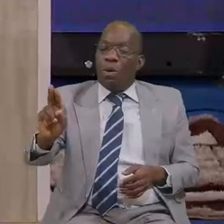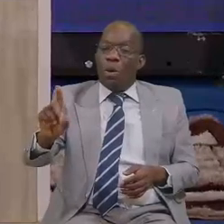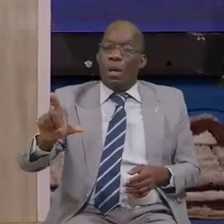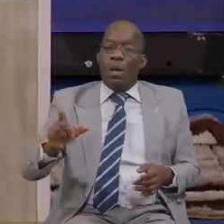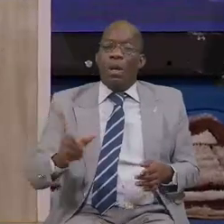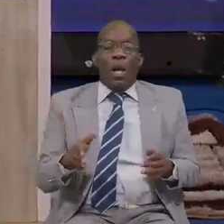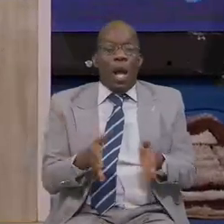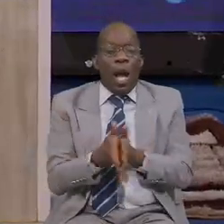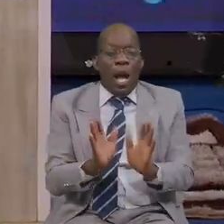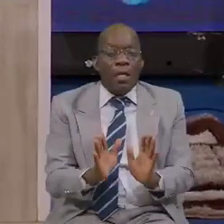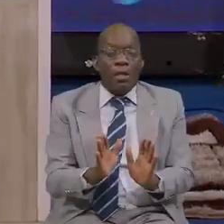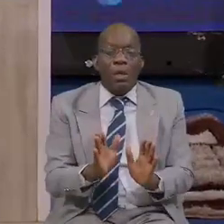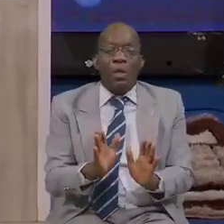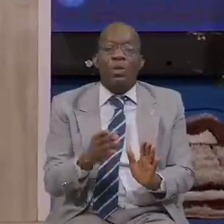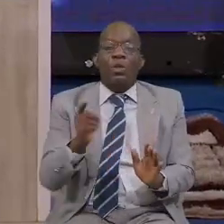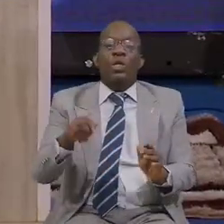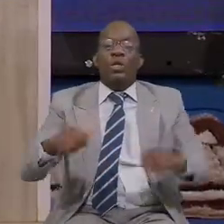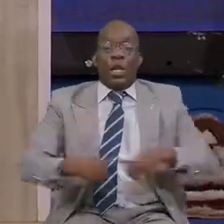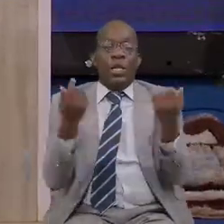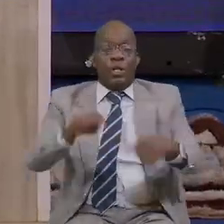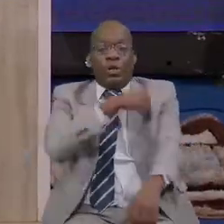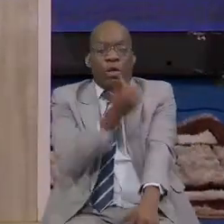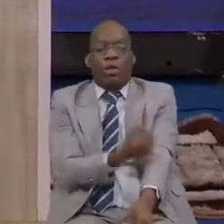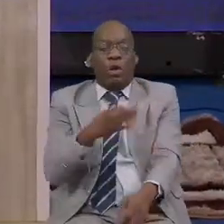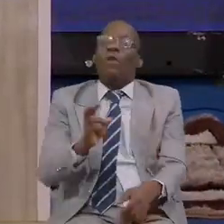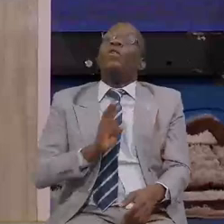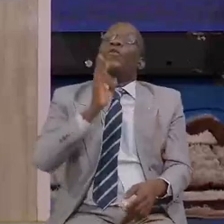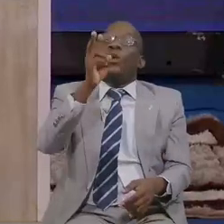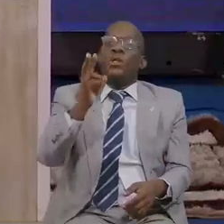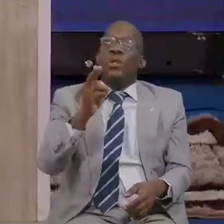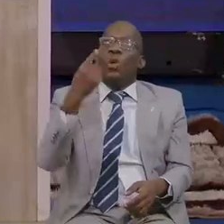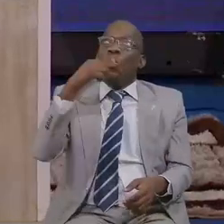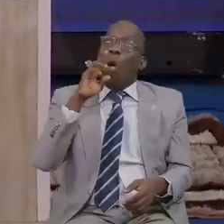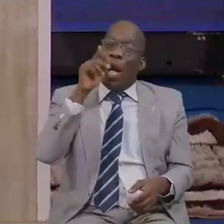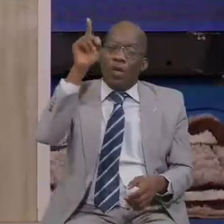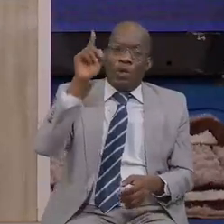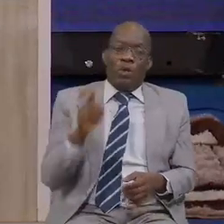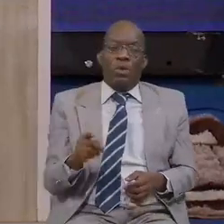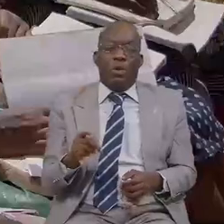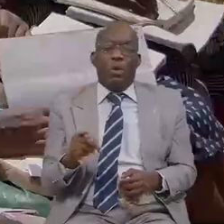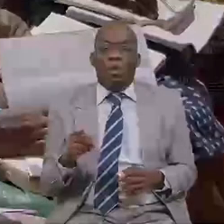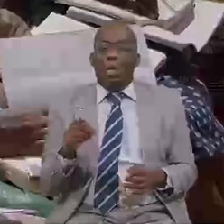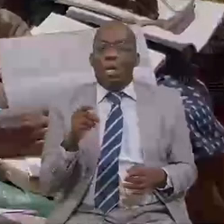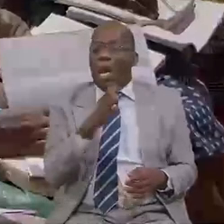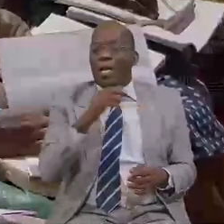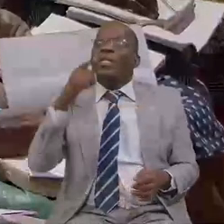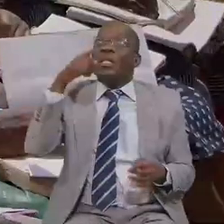écoutait. Qui es-tu, Seigneur? Il a dit, je suis Jésus que